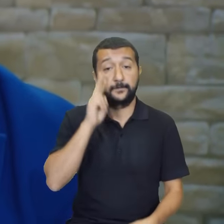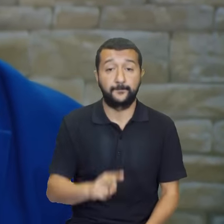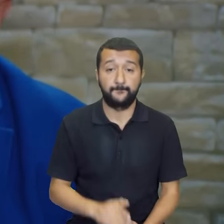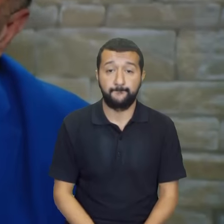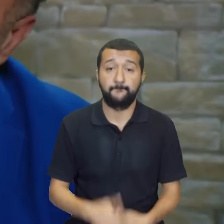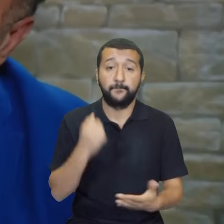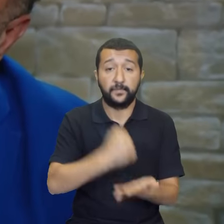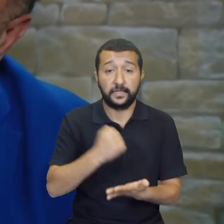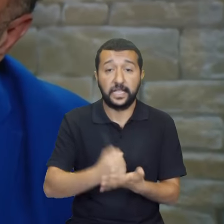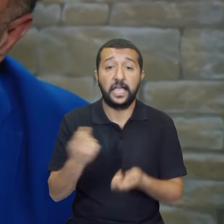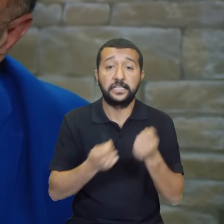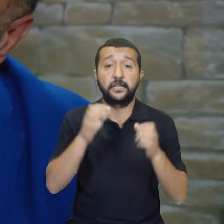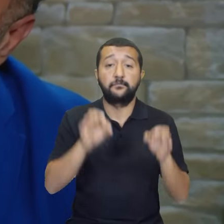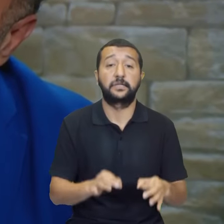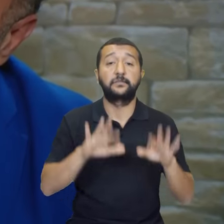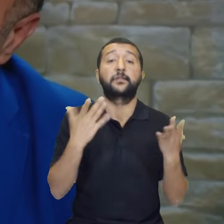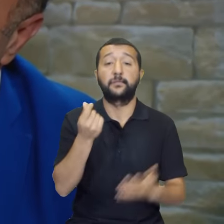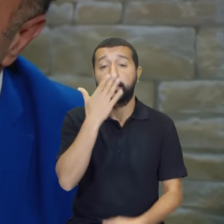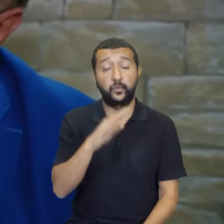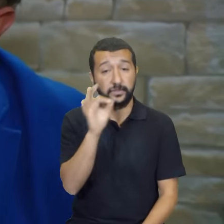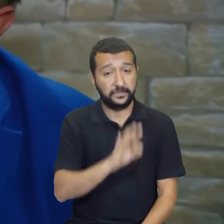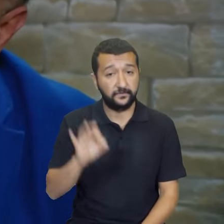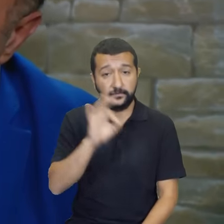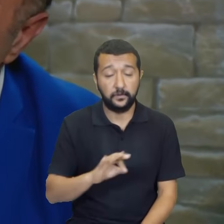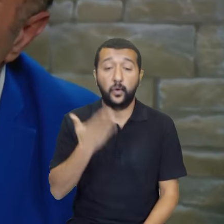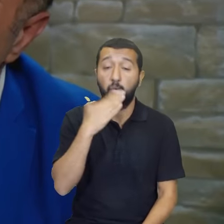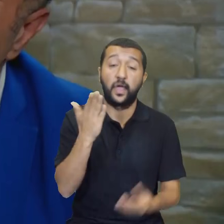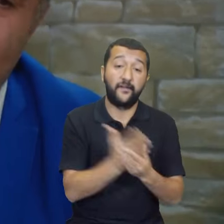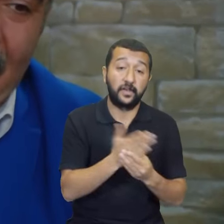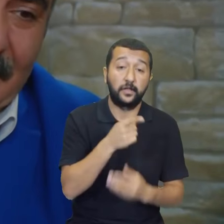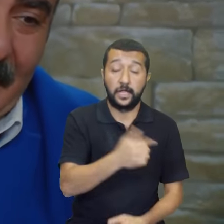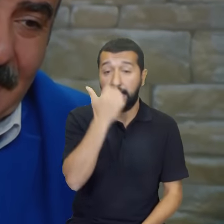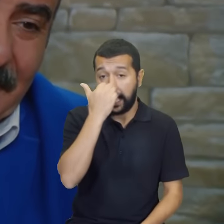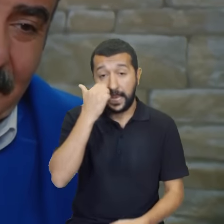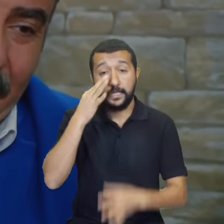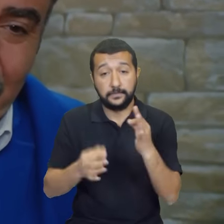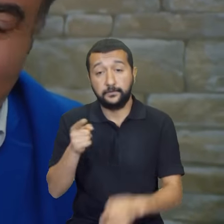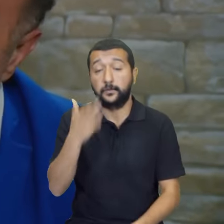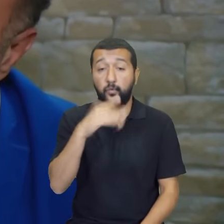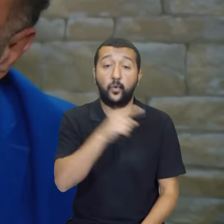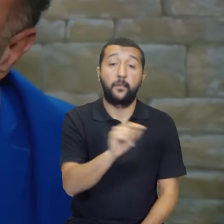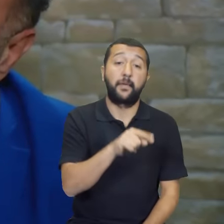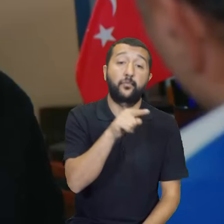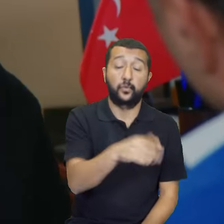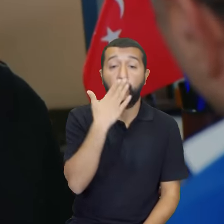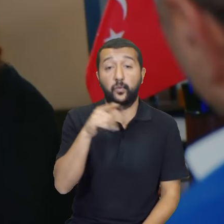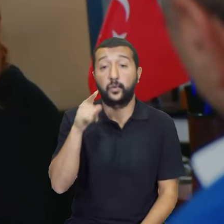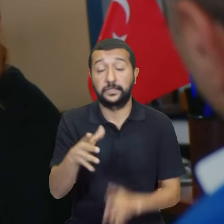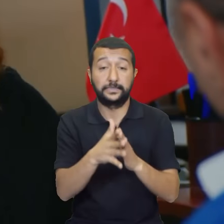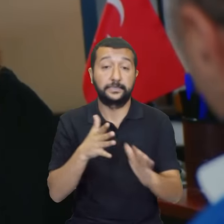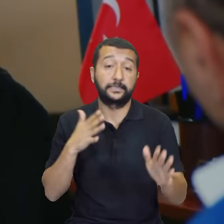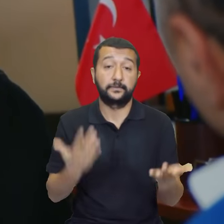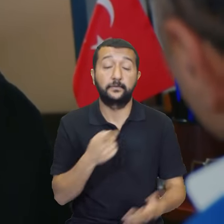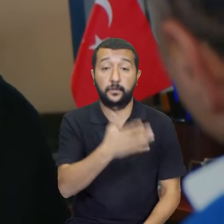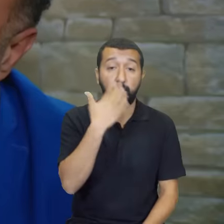vallahi. Nikah işlemlerini de başlatamadım parasızlıktan. Yok belgeydi, yok kan tahliliydi, yok memuruydu, yok